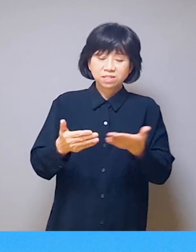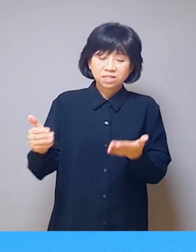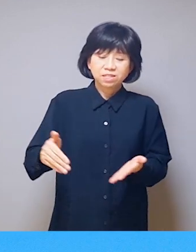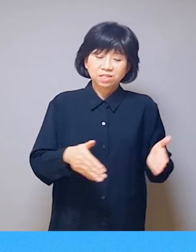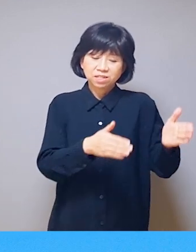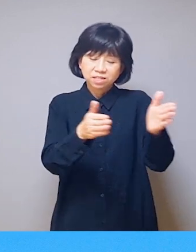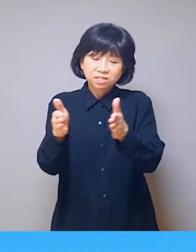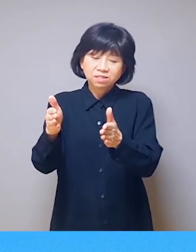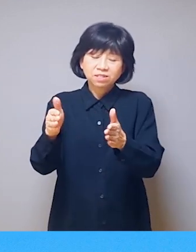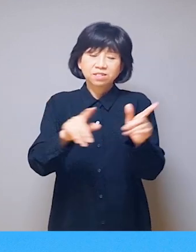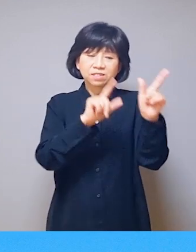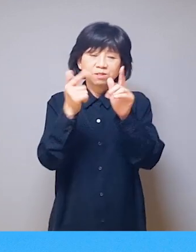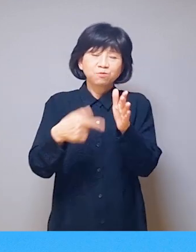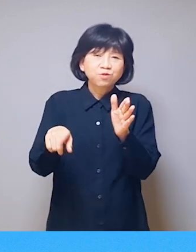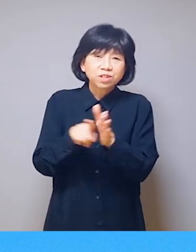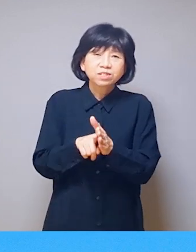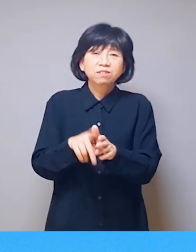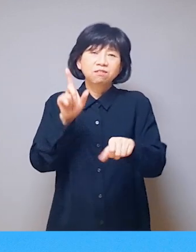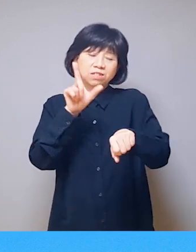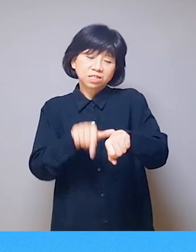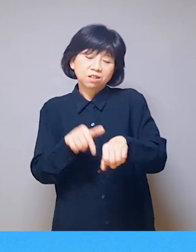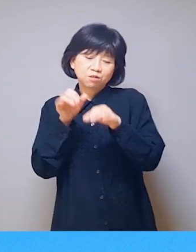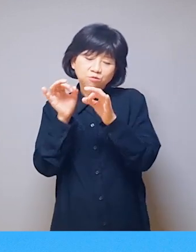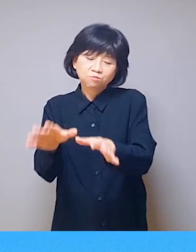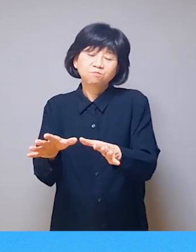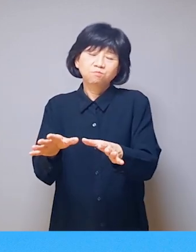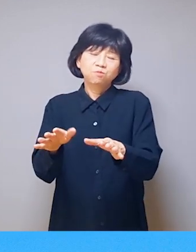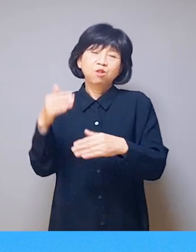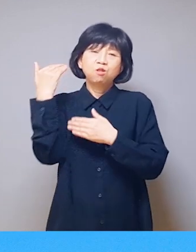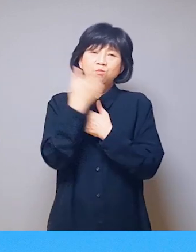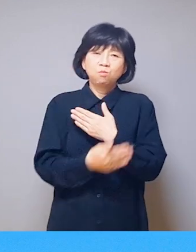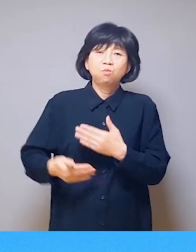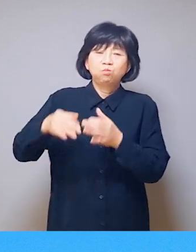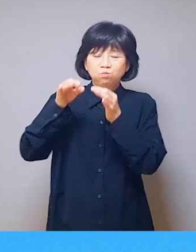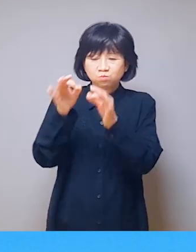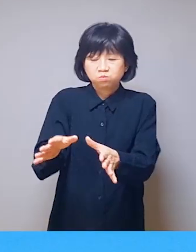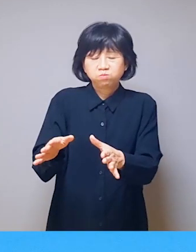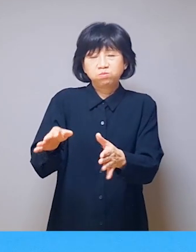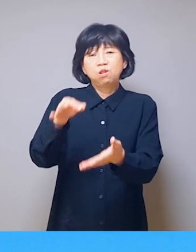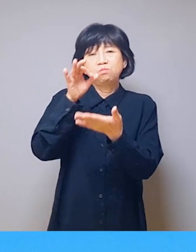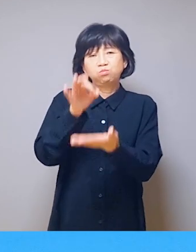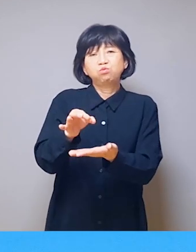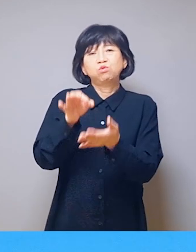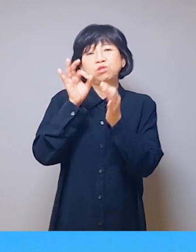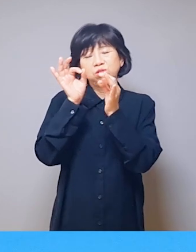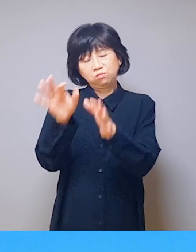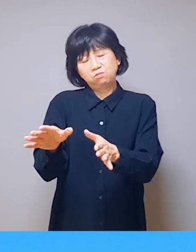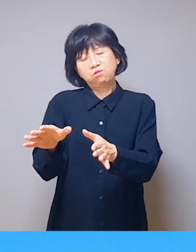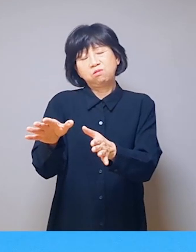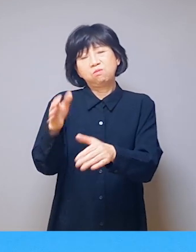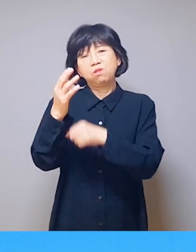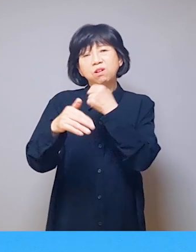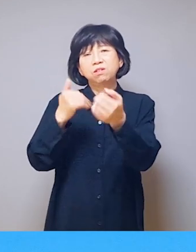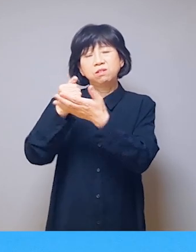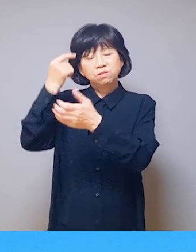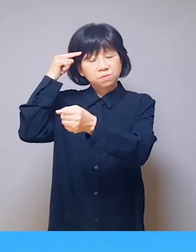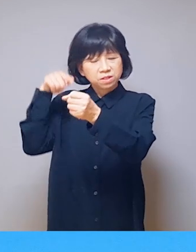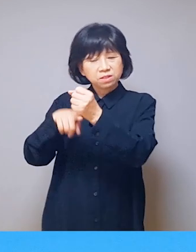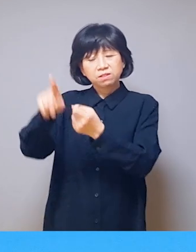우리의 시간과 재능과 물질을 하나님의 뜻에 맞게 사용해야, 하나님의 뜻에 맞게 드려야